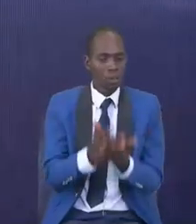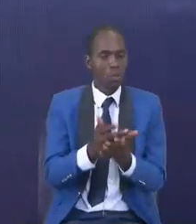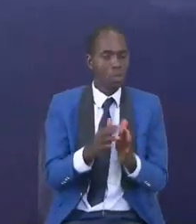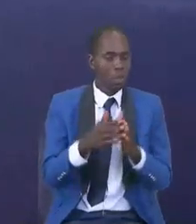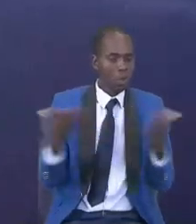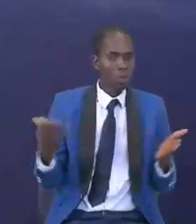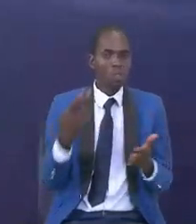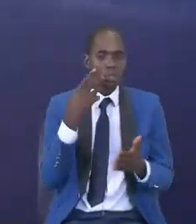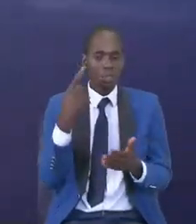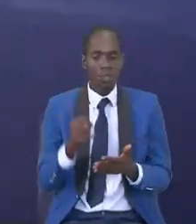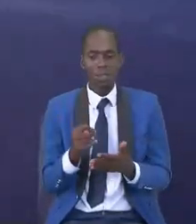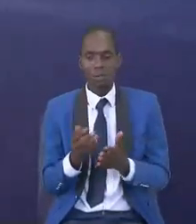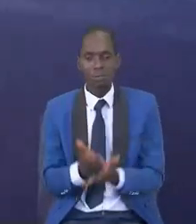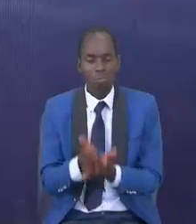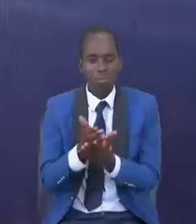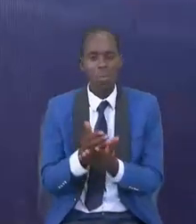qui est disponible. Vous voyez maintenant